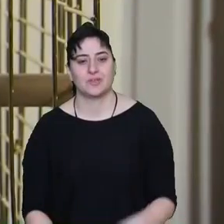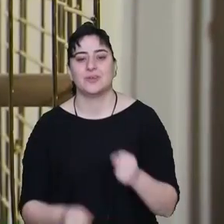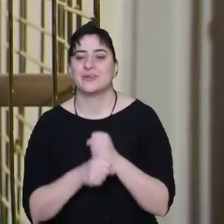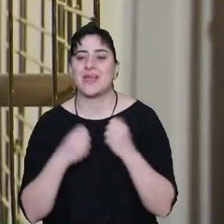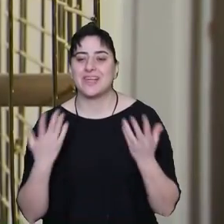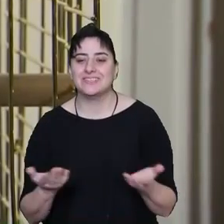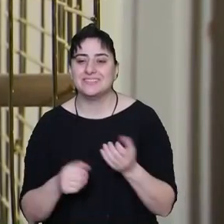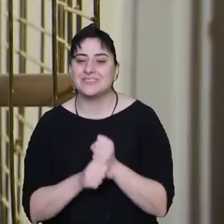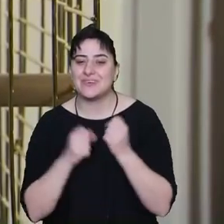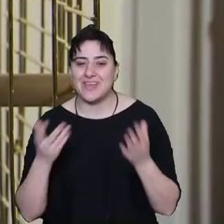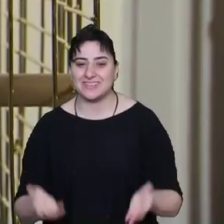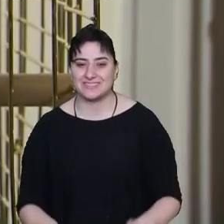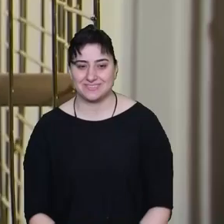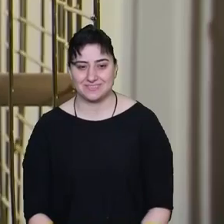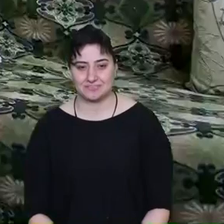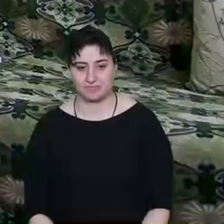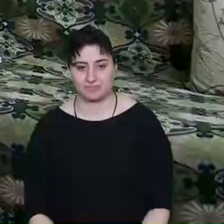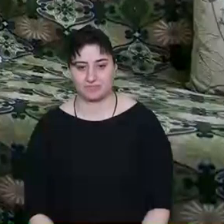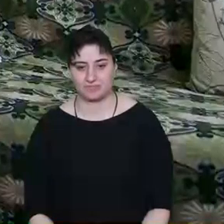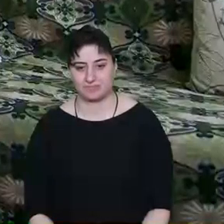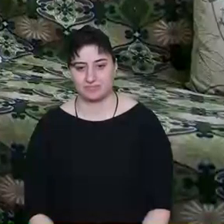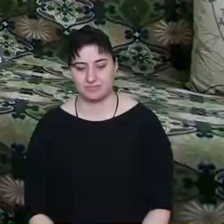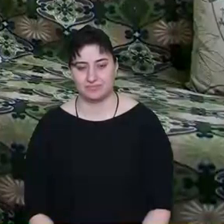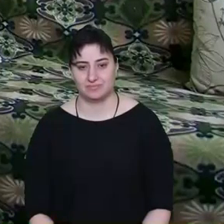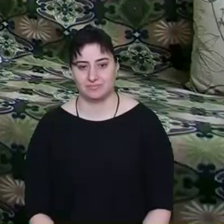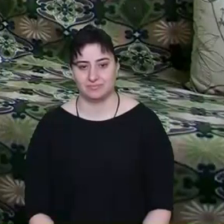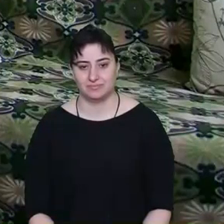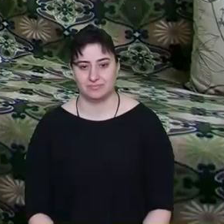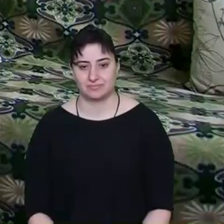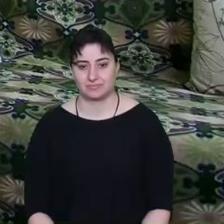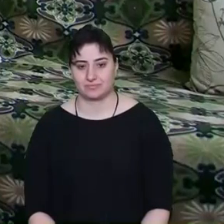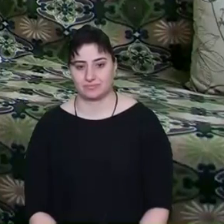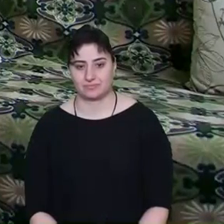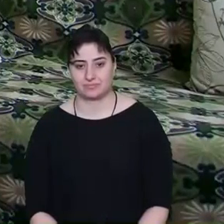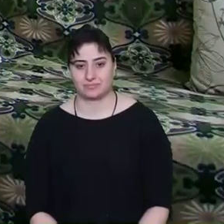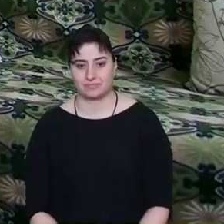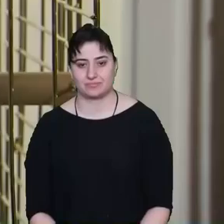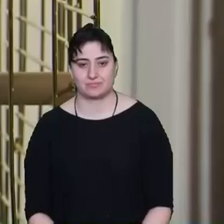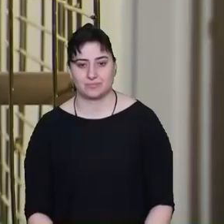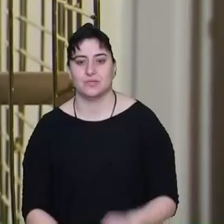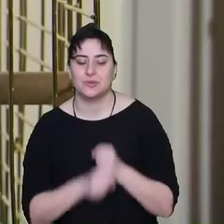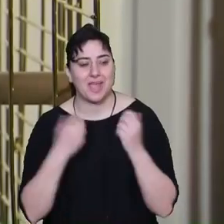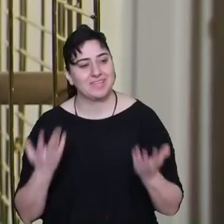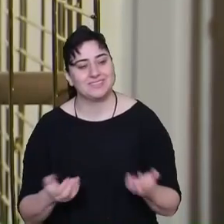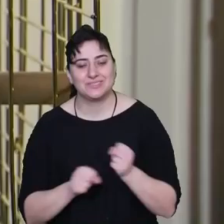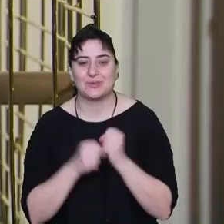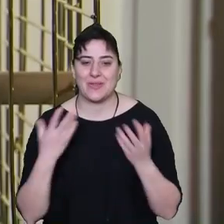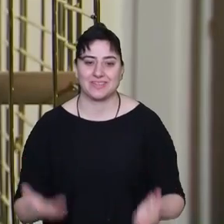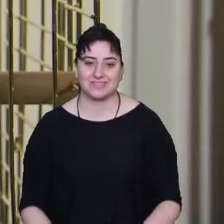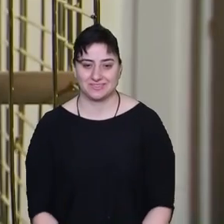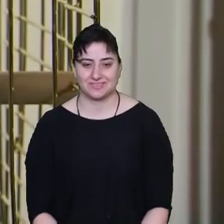Günaydın. Günaydın. Günaydın. Veysel ile Junior kafesin başında oturmuş aval aval papağana bakıyorlar.